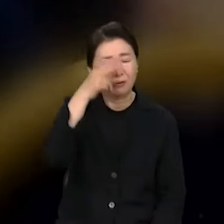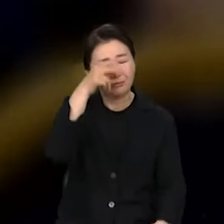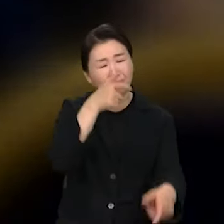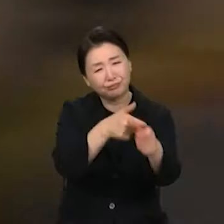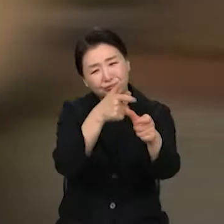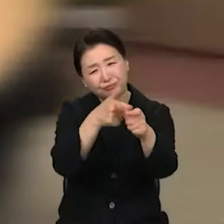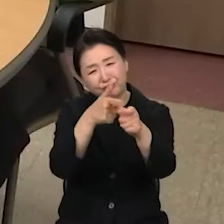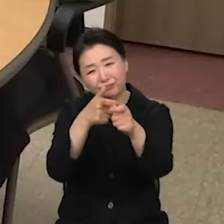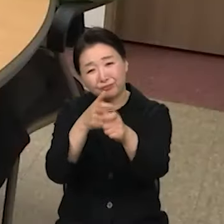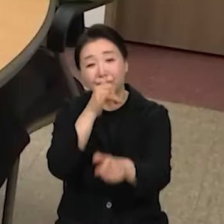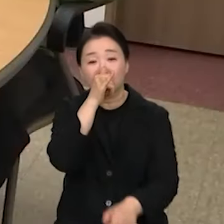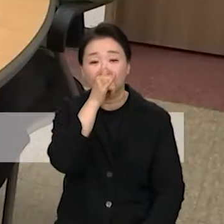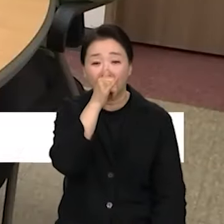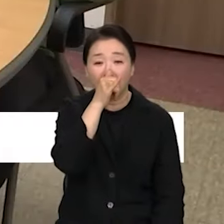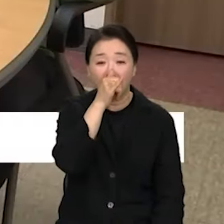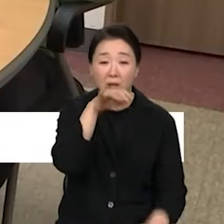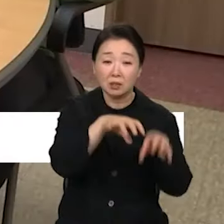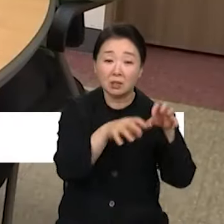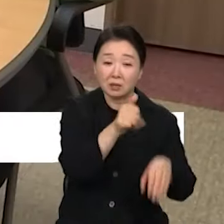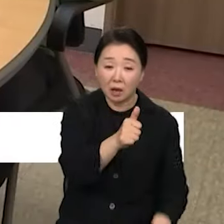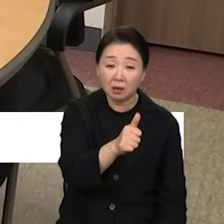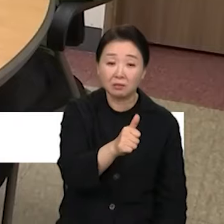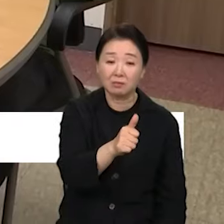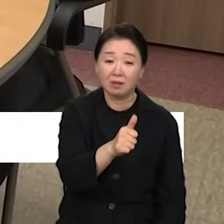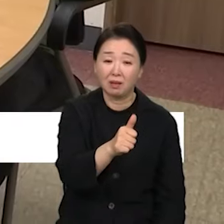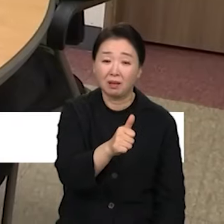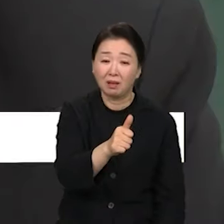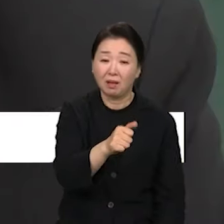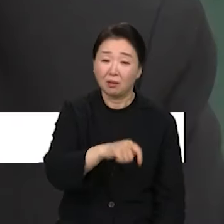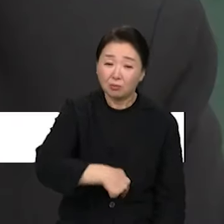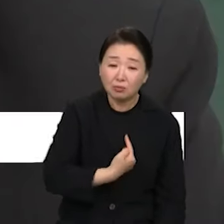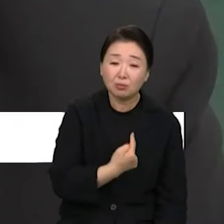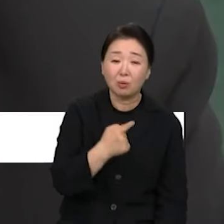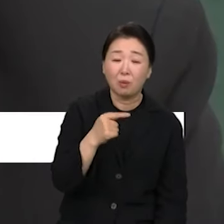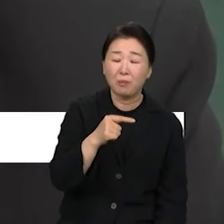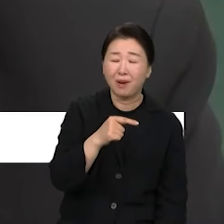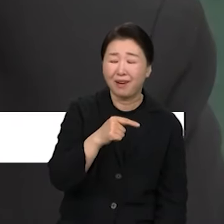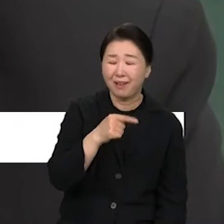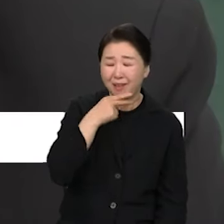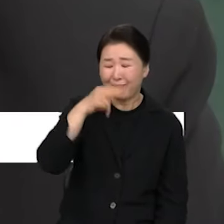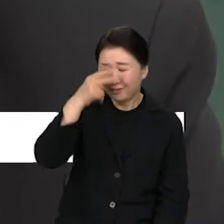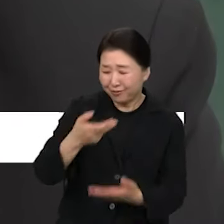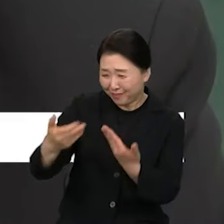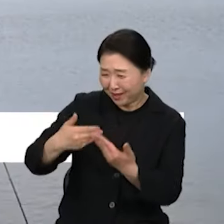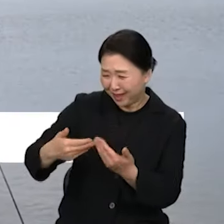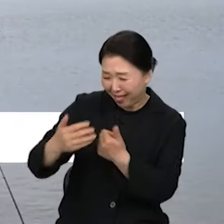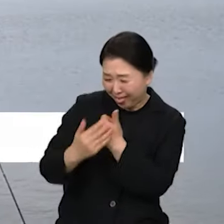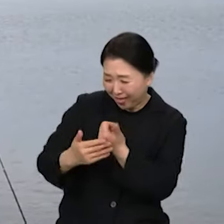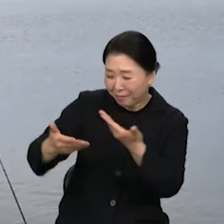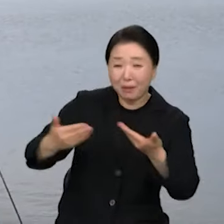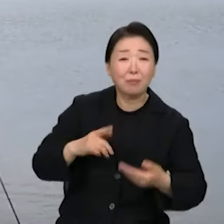겁니다. 이장님들 앞장에서서 이렇게 상을 제고받으니까 이해가 안 돼요.